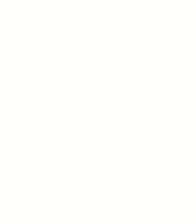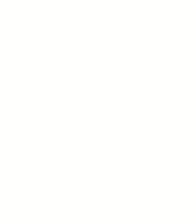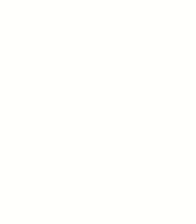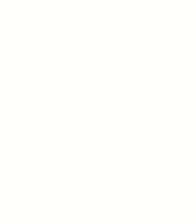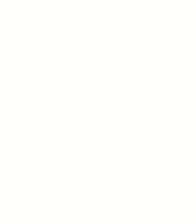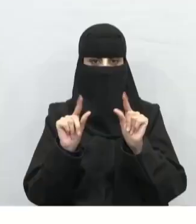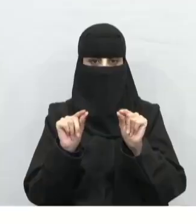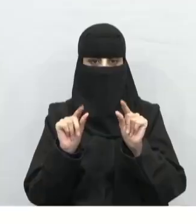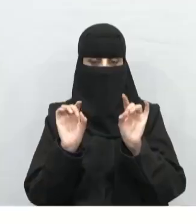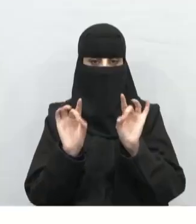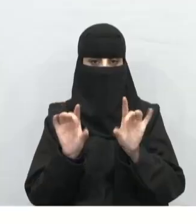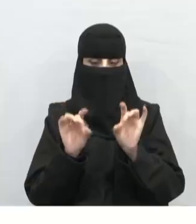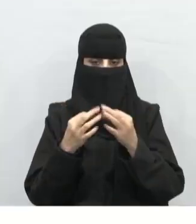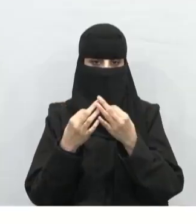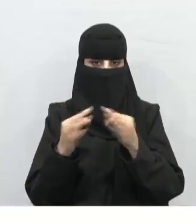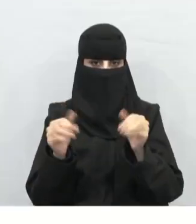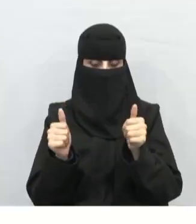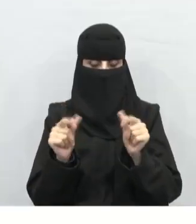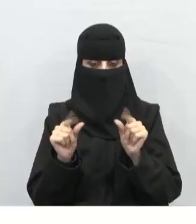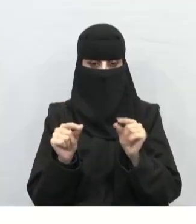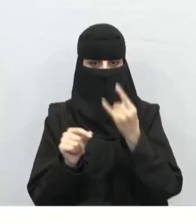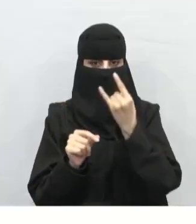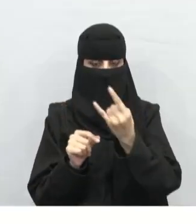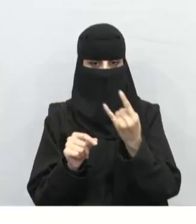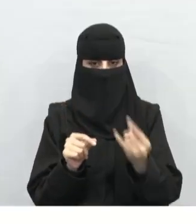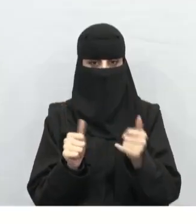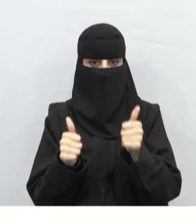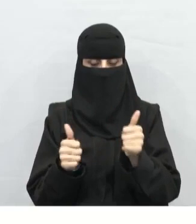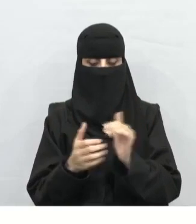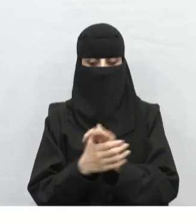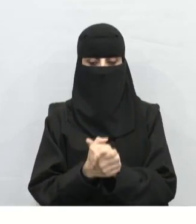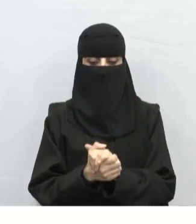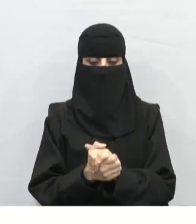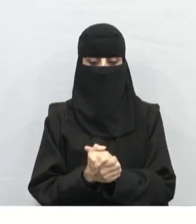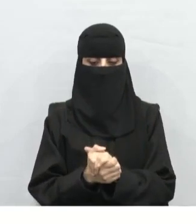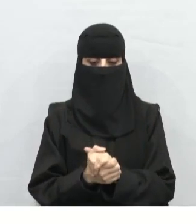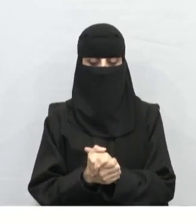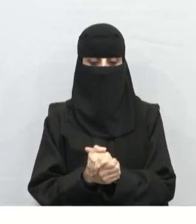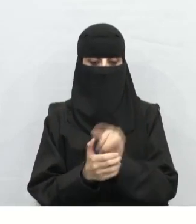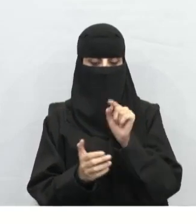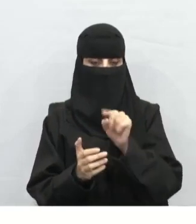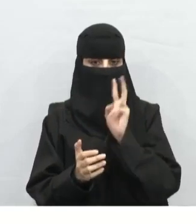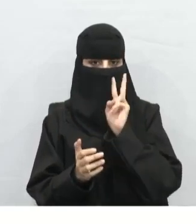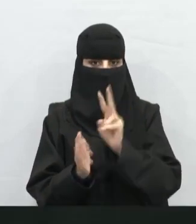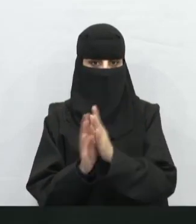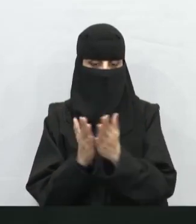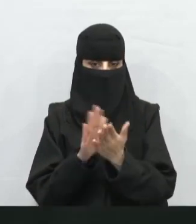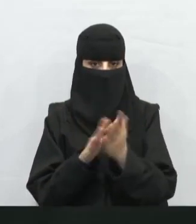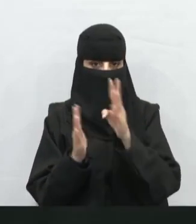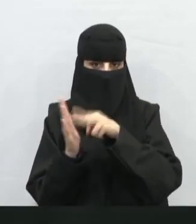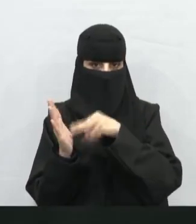احسنتم وبارك الله فيكم ايضا قراءه مميزه في هذه في هذا المقطع او في هذه الصفحه